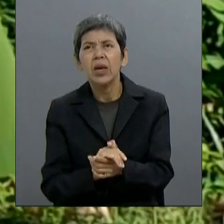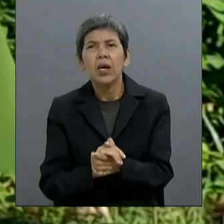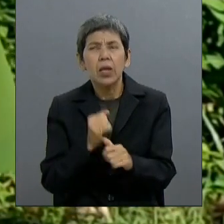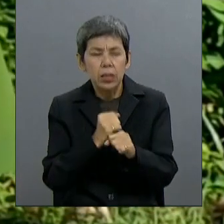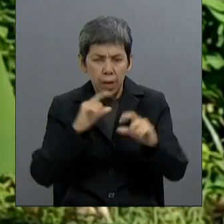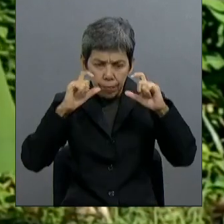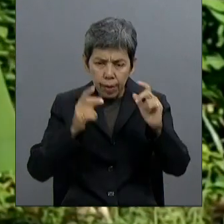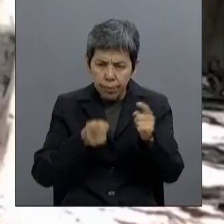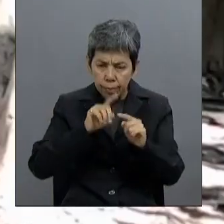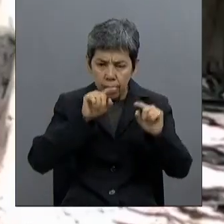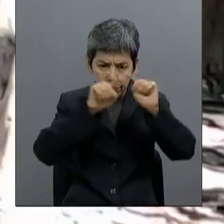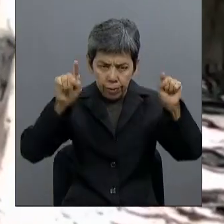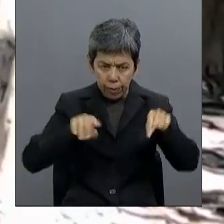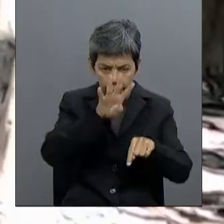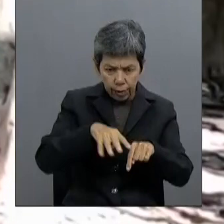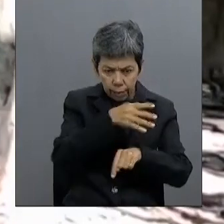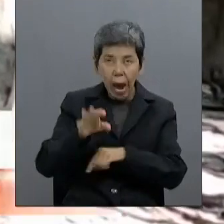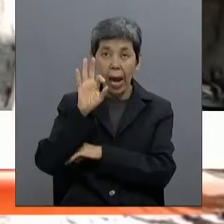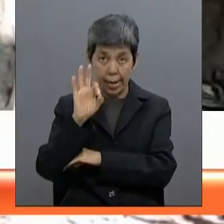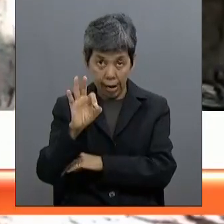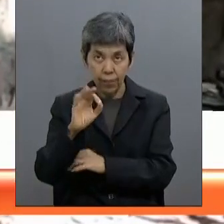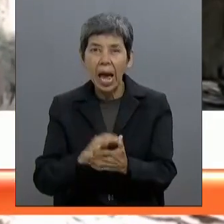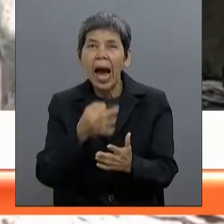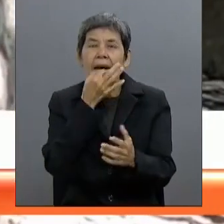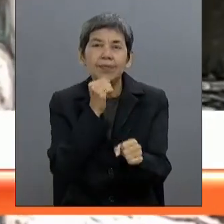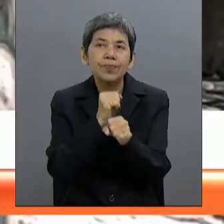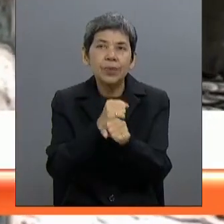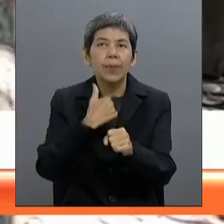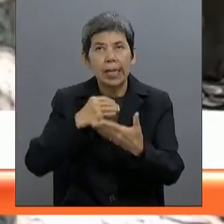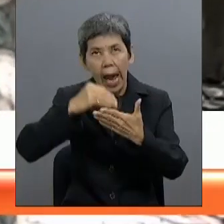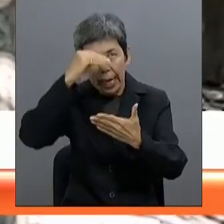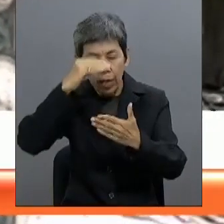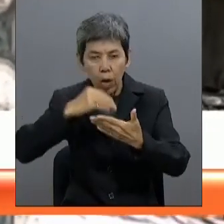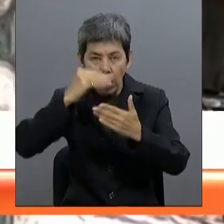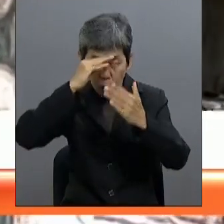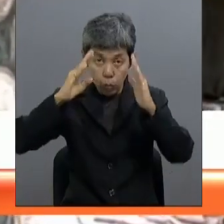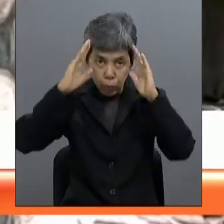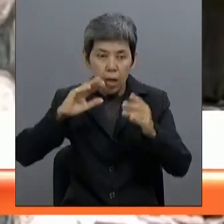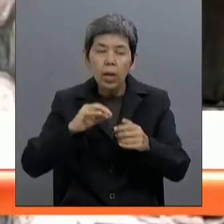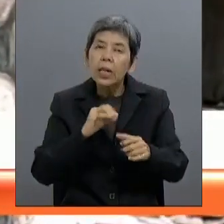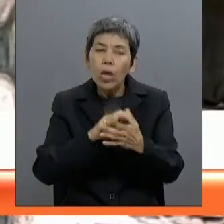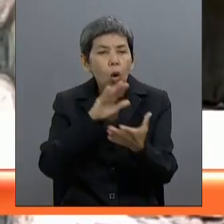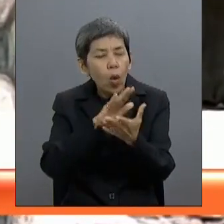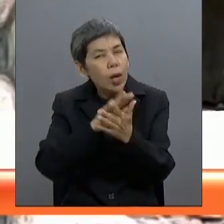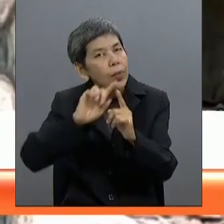ด9ช่อง เกี่ยวกับงานอาชีพนะคะให้เด็กหน่อยได้เรียนรู้กันไปกับเพื่อแก้ปัญหาโรงเรียนขนาดเล็กเน